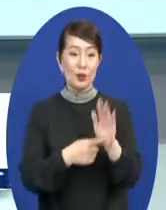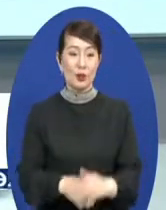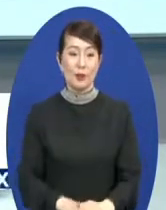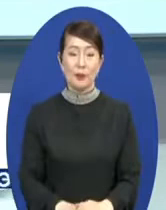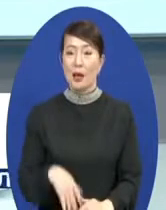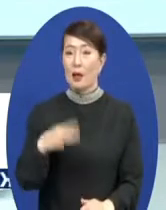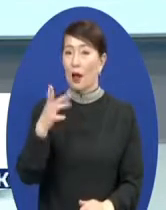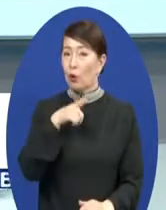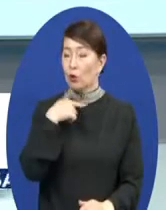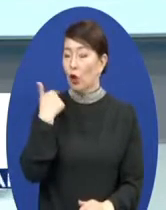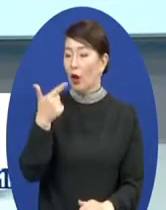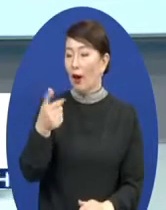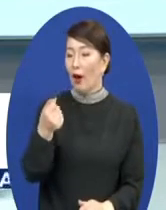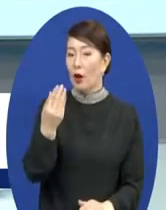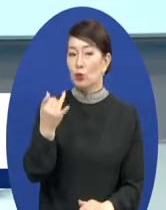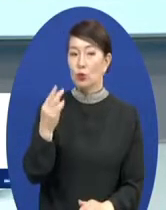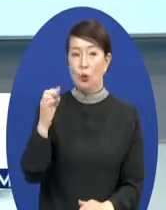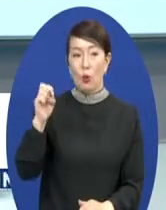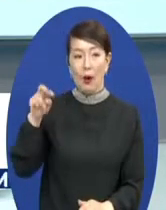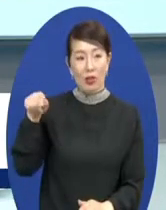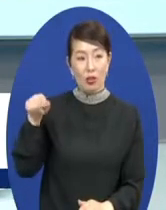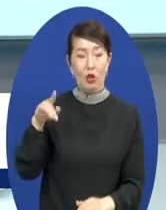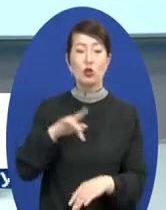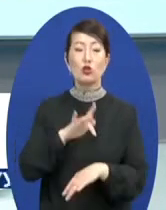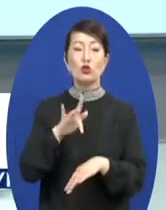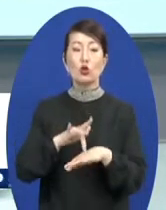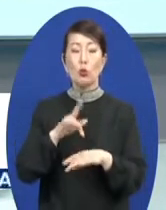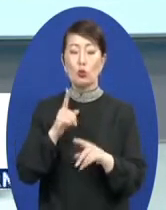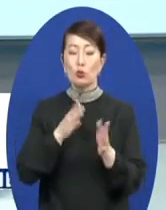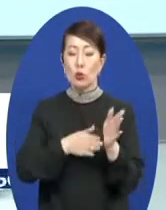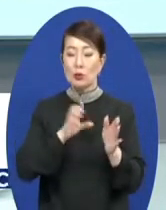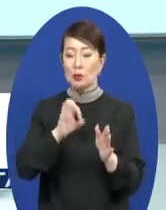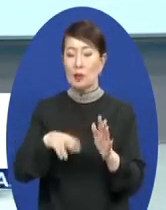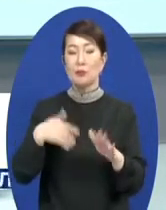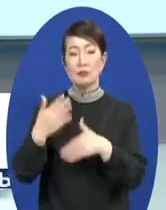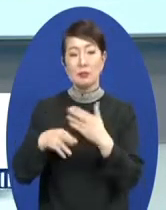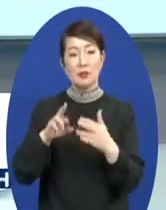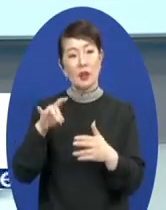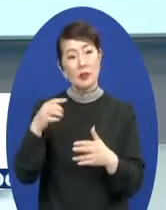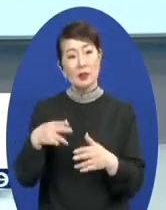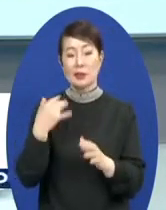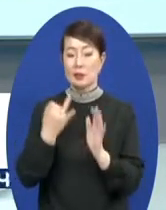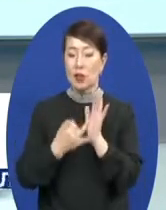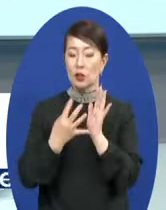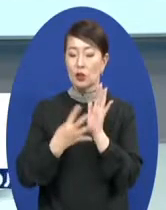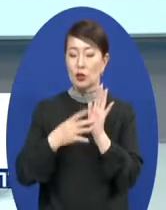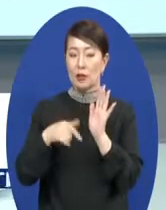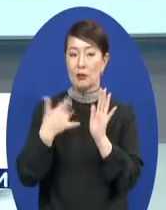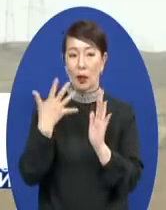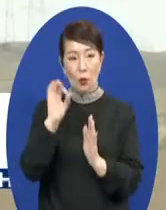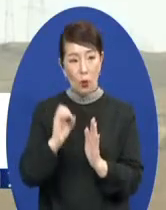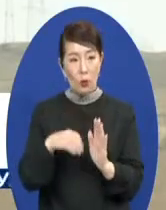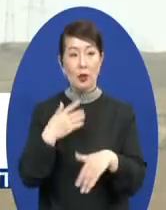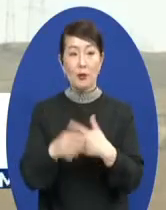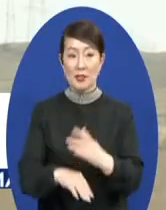дуулгаж байгаа юм аа. Том толгой гашуун сухат чиглэлийн төмөр замын цогцолбор төслийн явц 79.5% гүйцэтгэлтэй